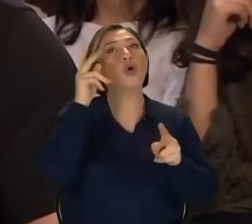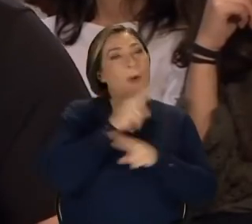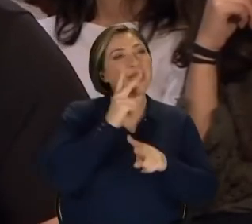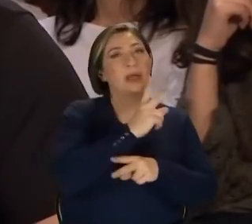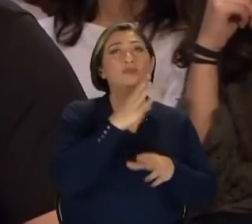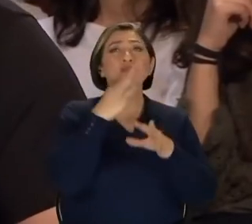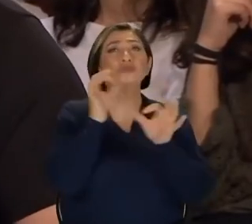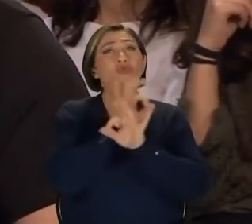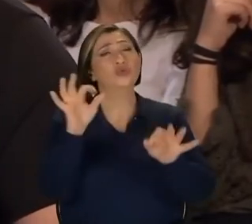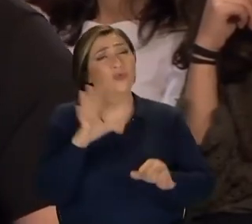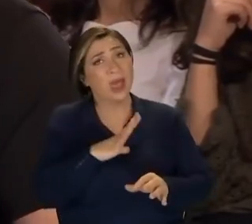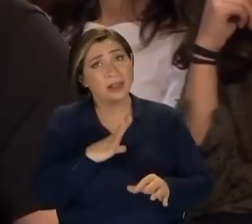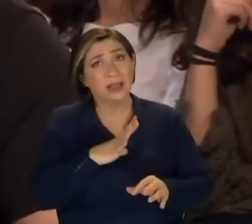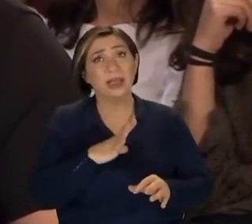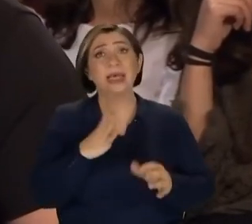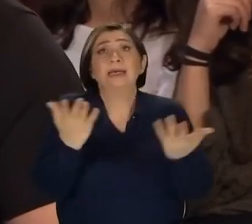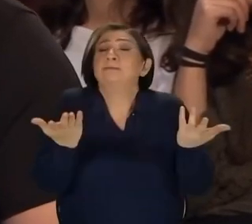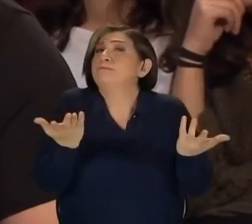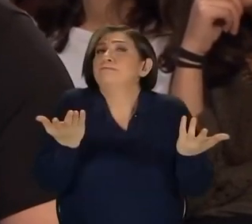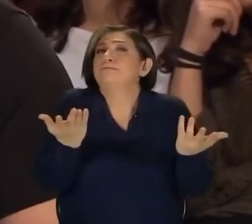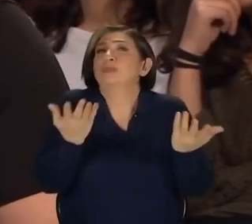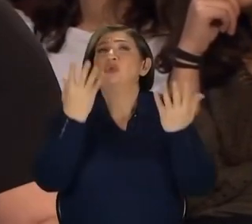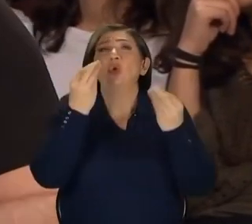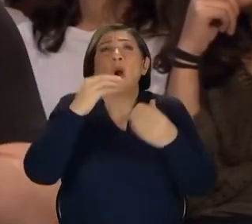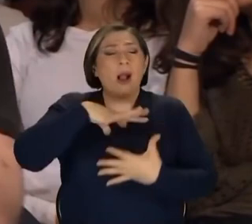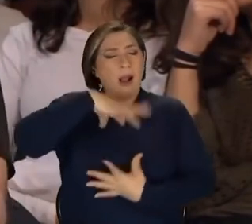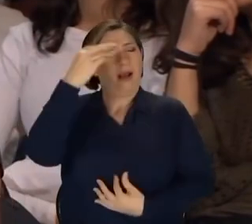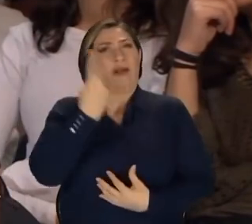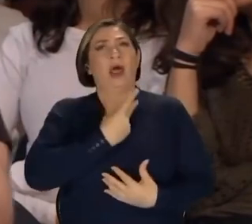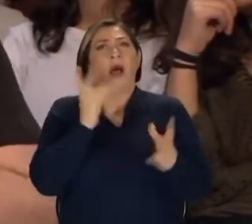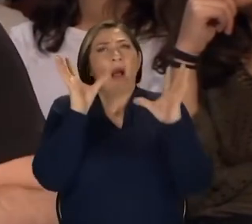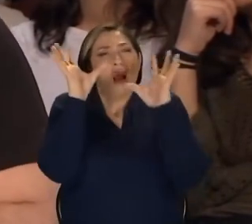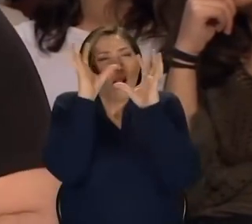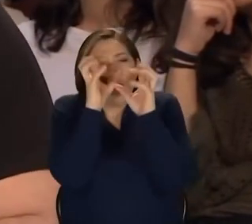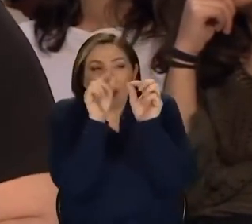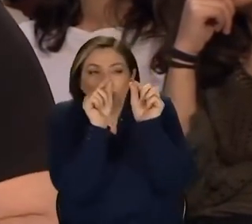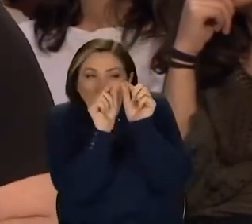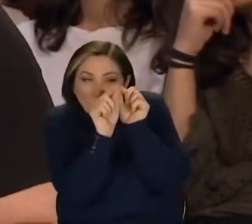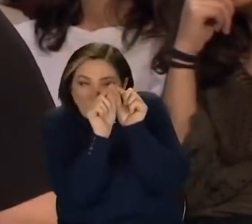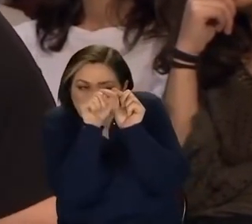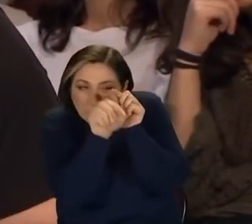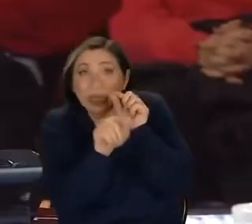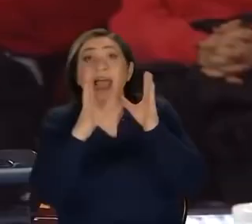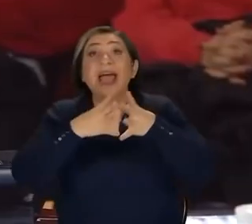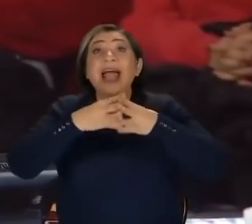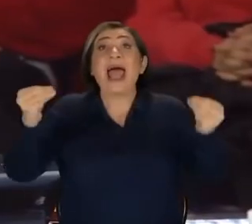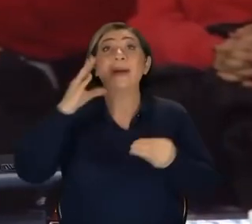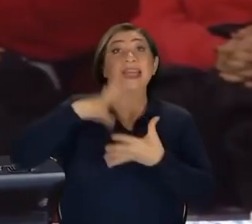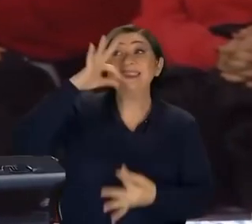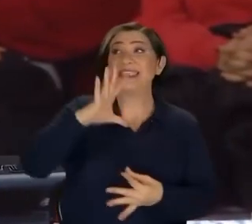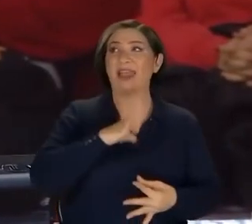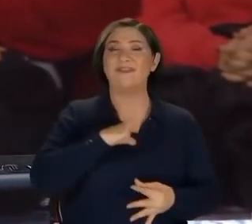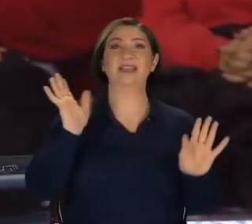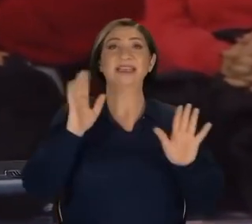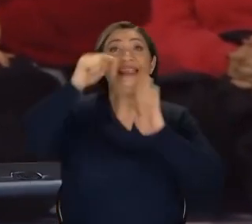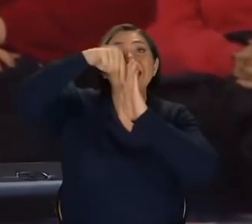Yani mutsuzluklar vardı. Ne bileyim, çok böyle karakterlerin karanlık noktalarını inmek anlamı değil. Kaybeden, insanlar